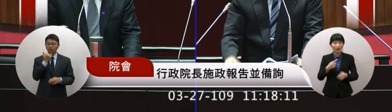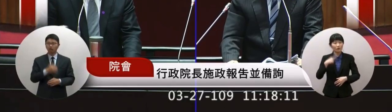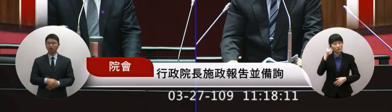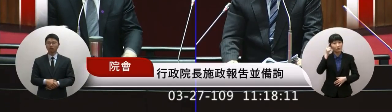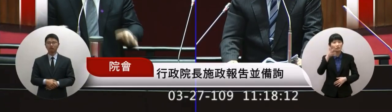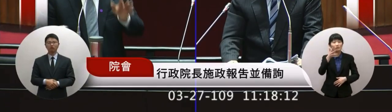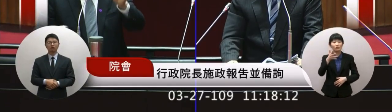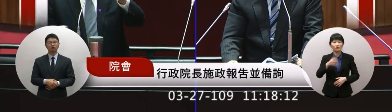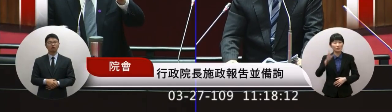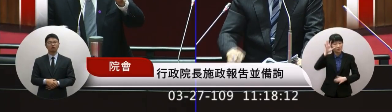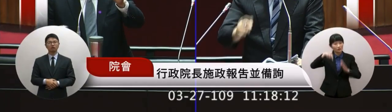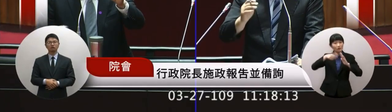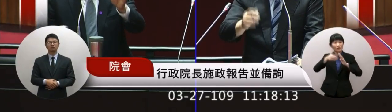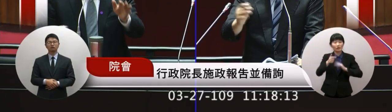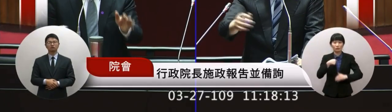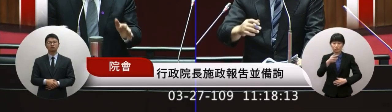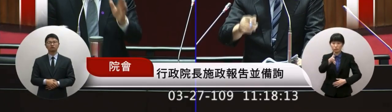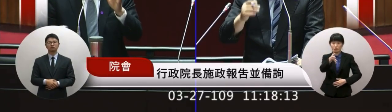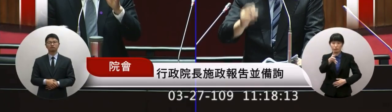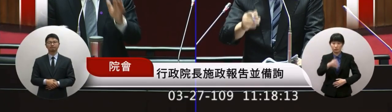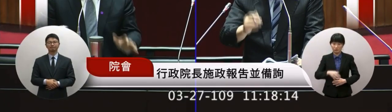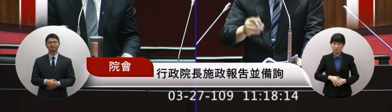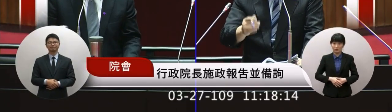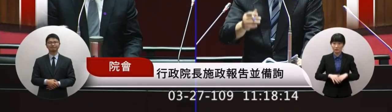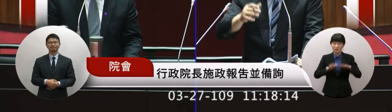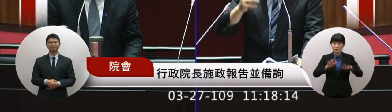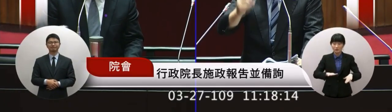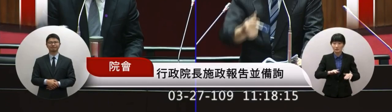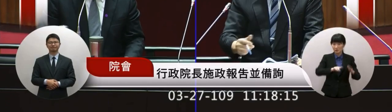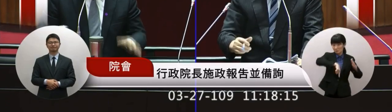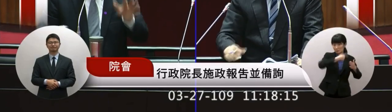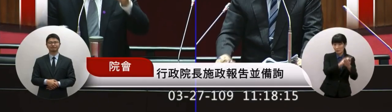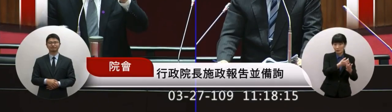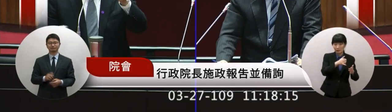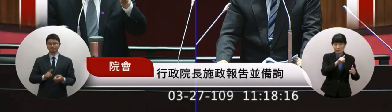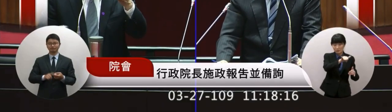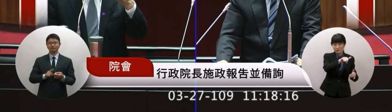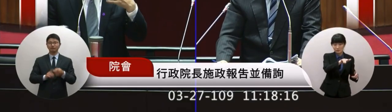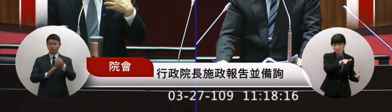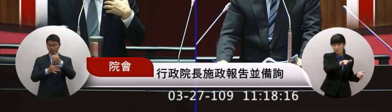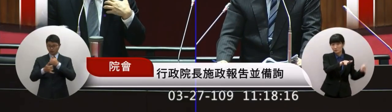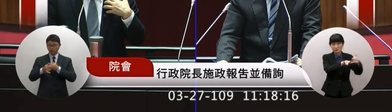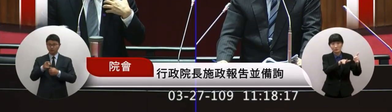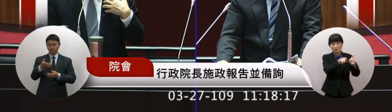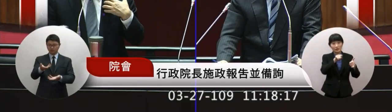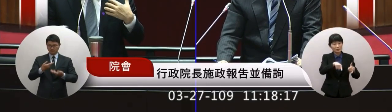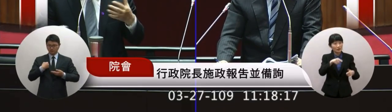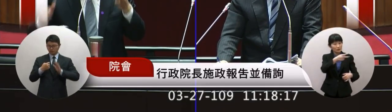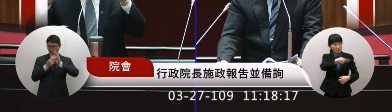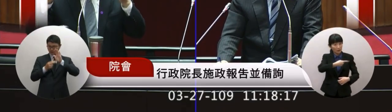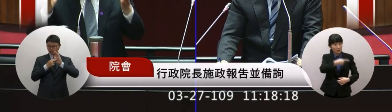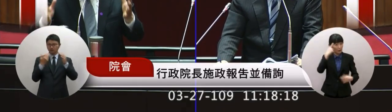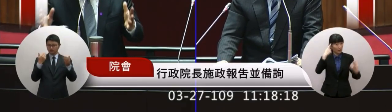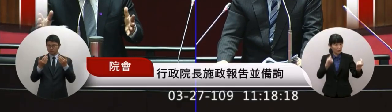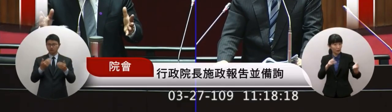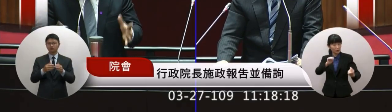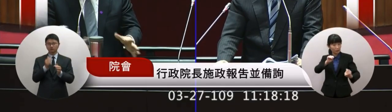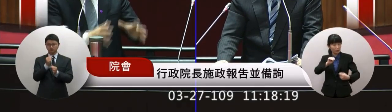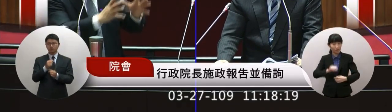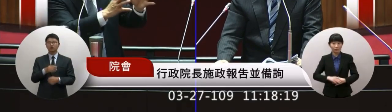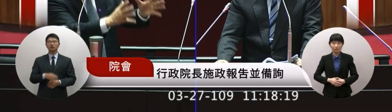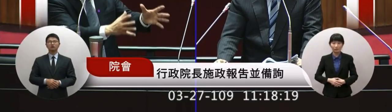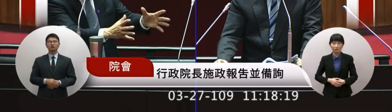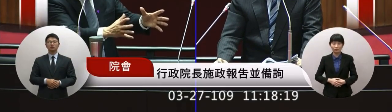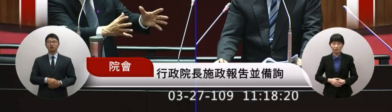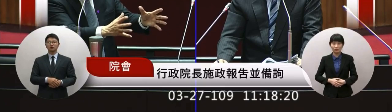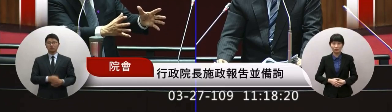要请教苏院长，我们跟对岸的内包机有没有默契？有没有默契？ 你让我讲完整。中国